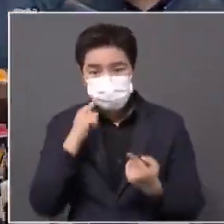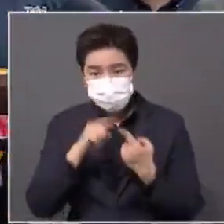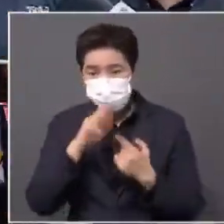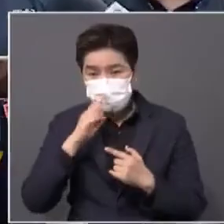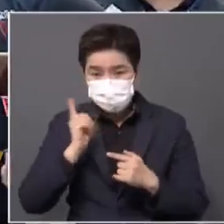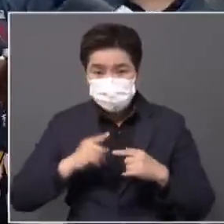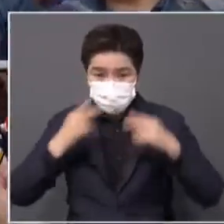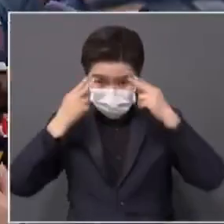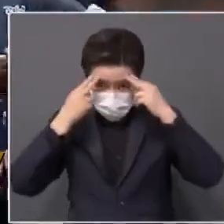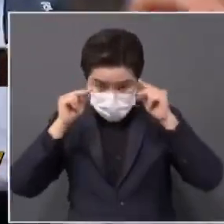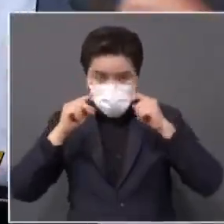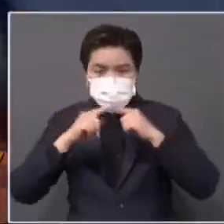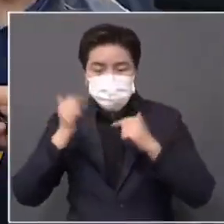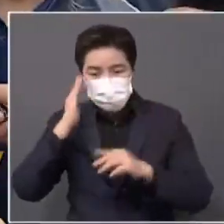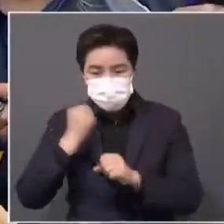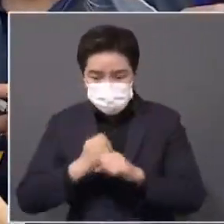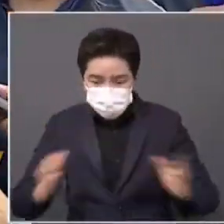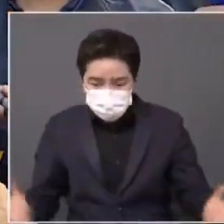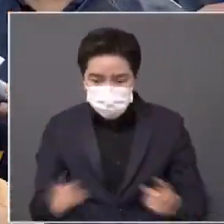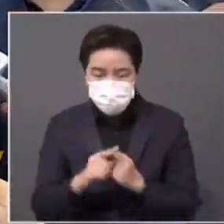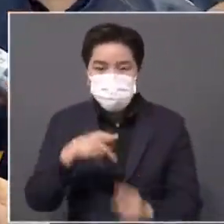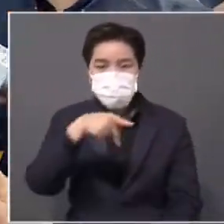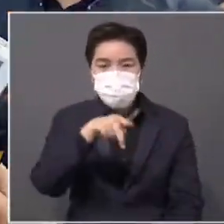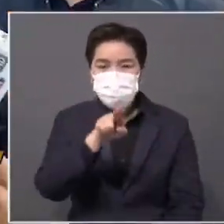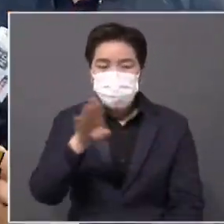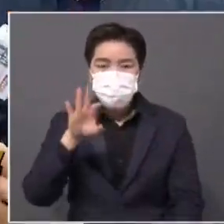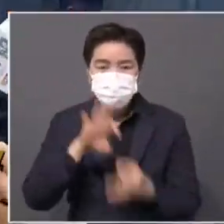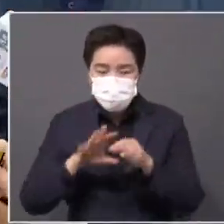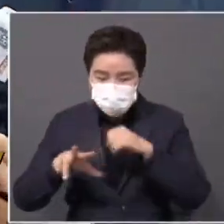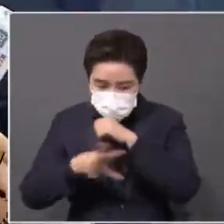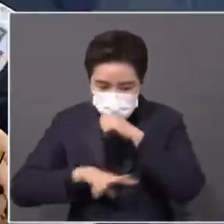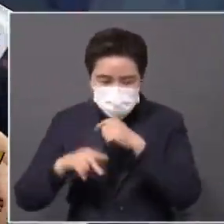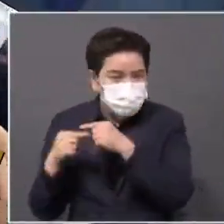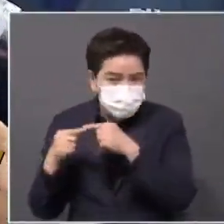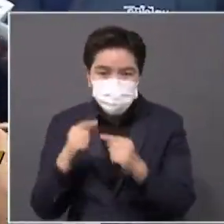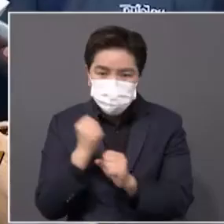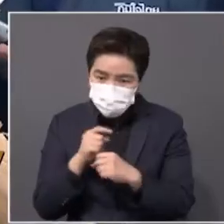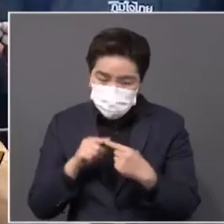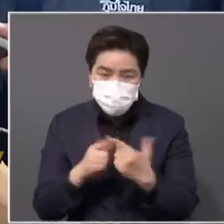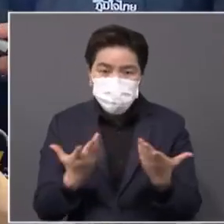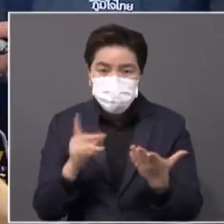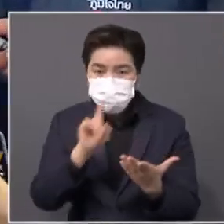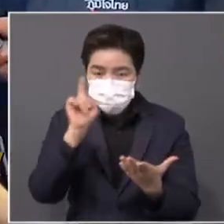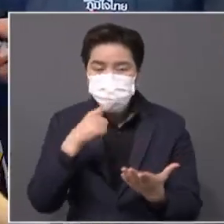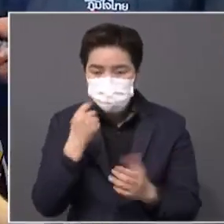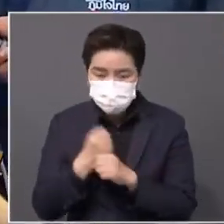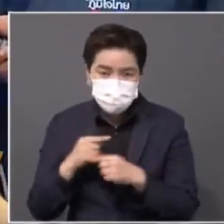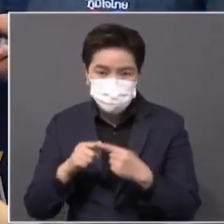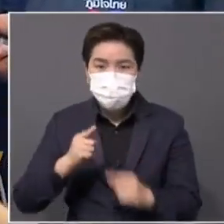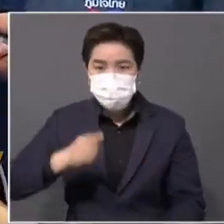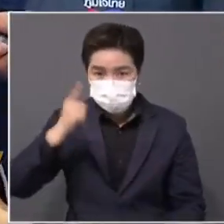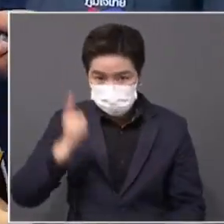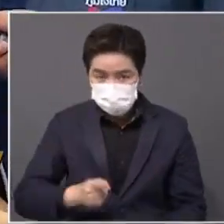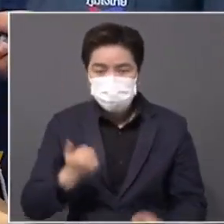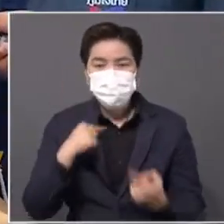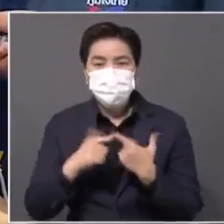หากได้เป็นนายกรัฐมนตรีจะเดินหน้าสนับสนุนร่างพระราชบัญญัติกัญชากัญชงพุทธศักราชต่อไปหรือไม่กล่าวว่าจะเดินหน้าอย่างแน่